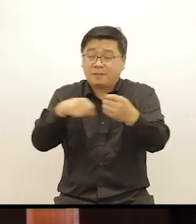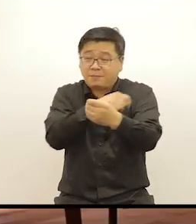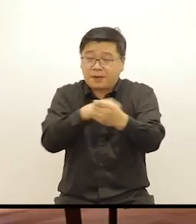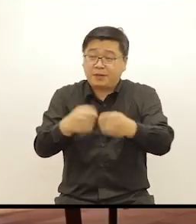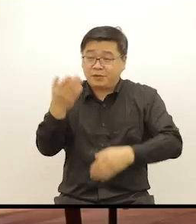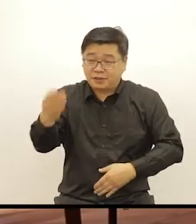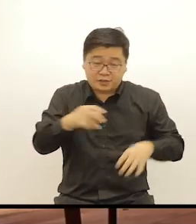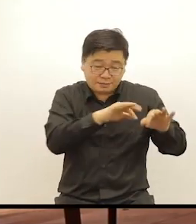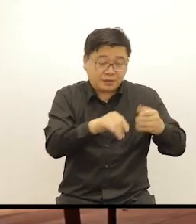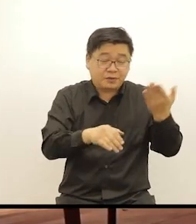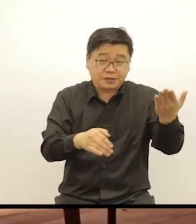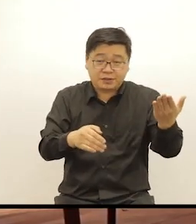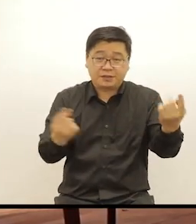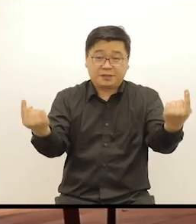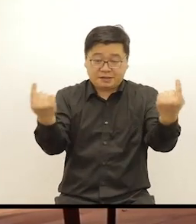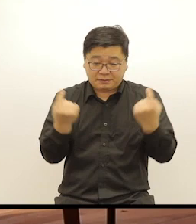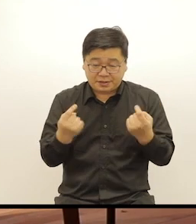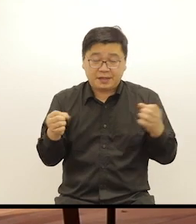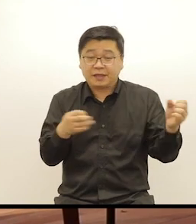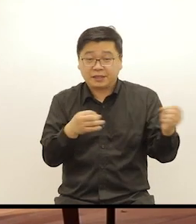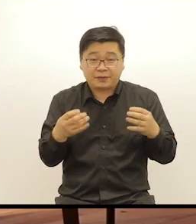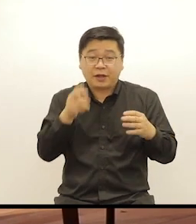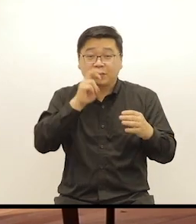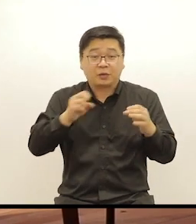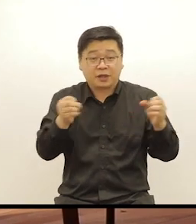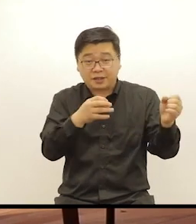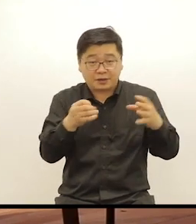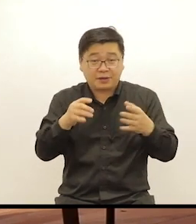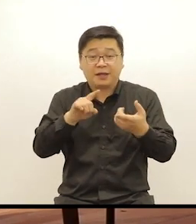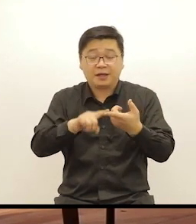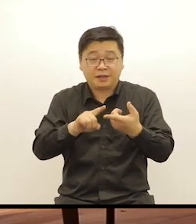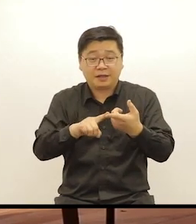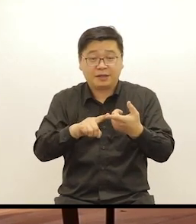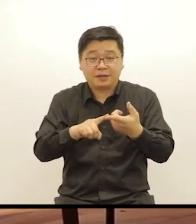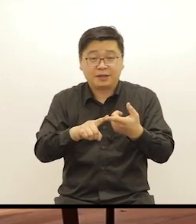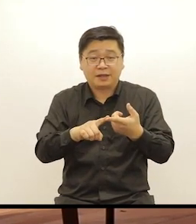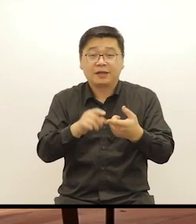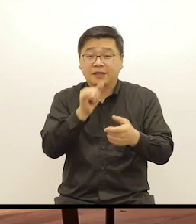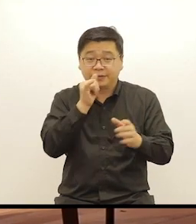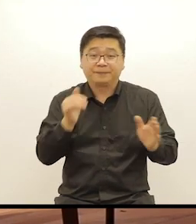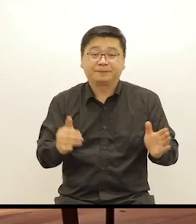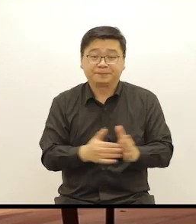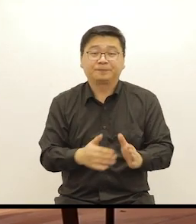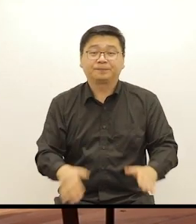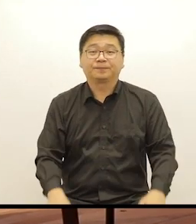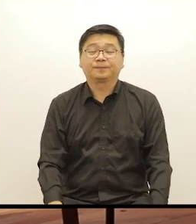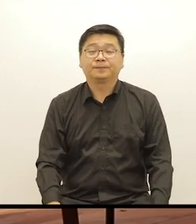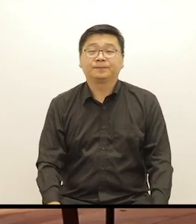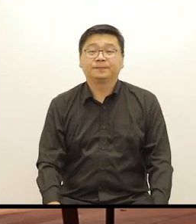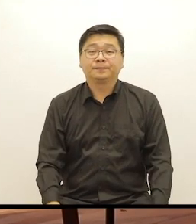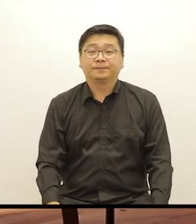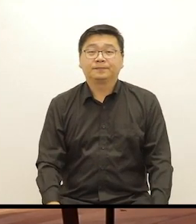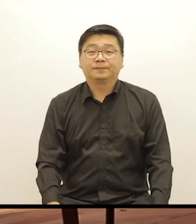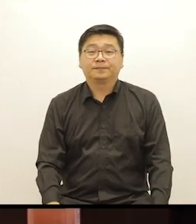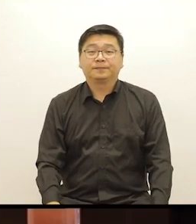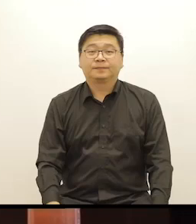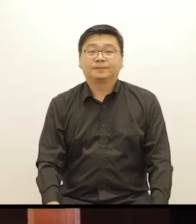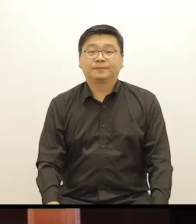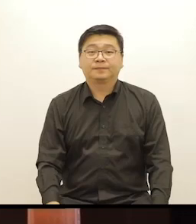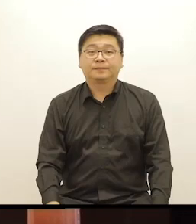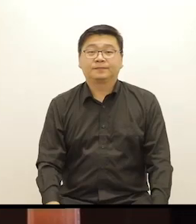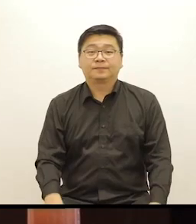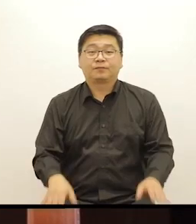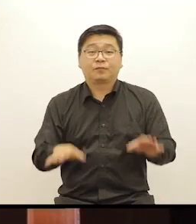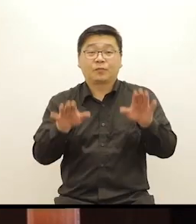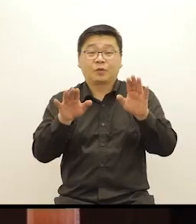바이올리니스트와 피아니스트 모셔가지고 여러 가지 음악 이야기들을 놓고 이야기를 나눠봤습니다. 오늘